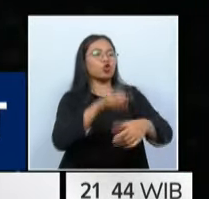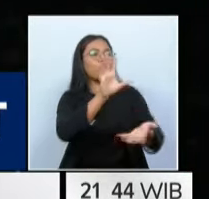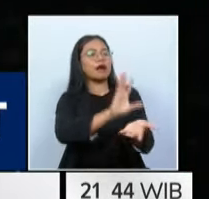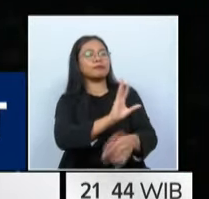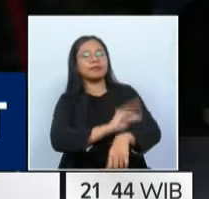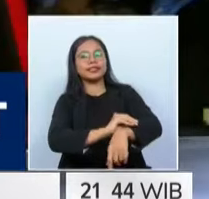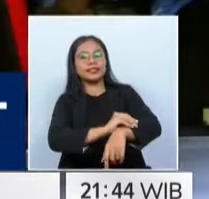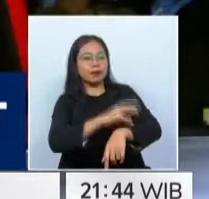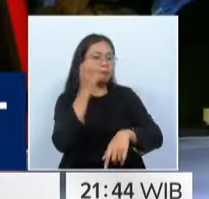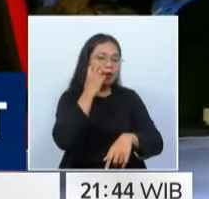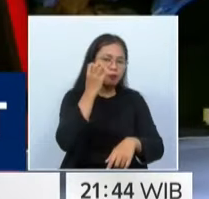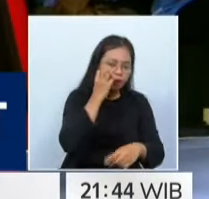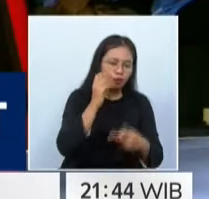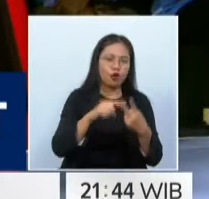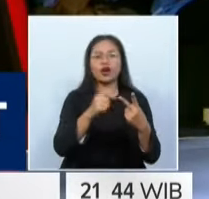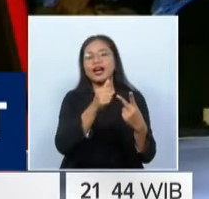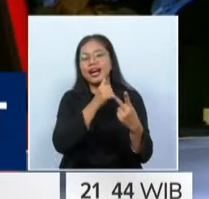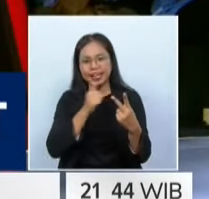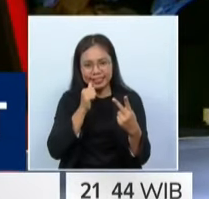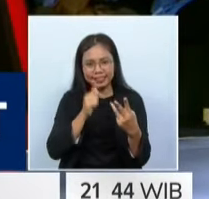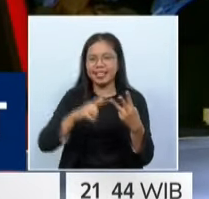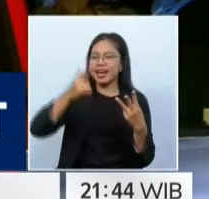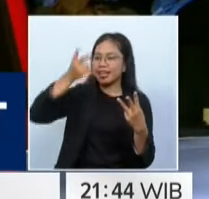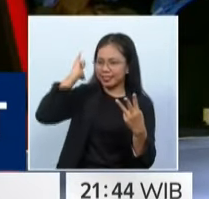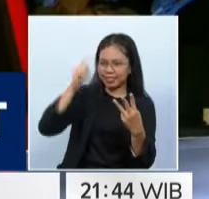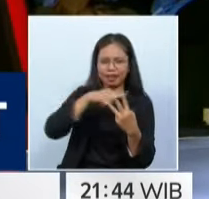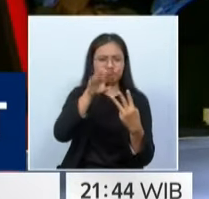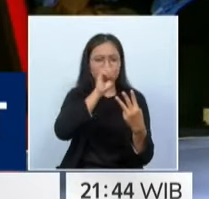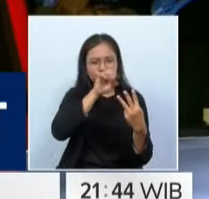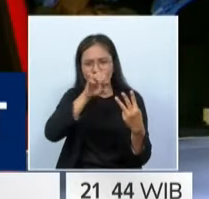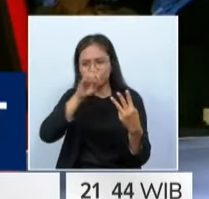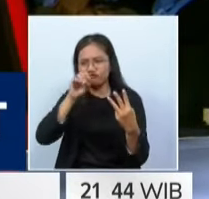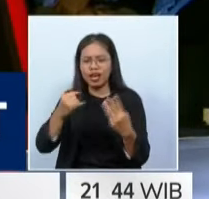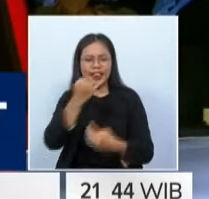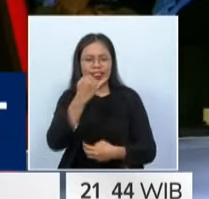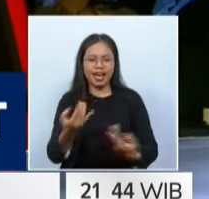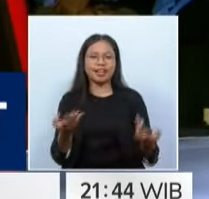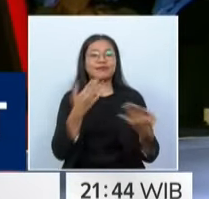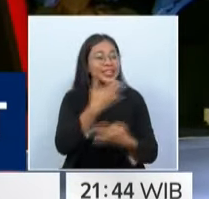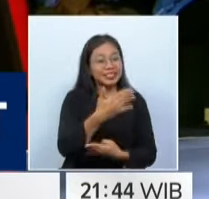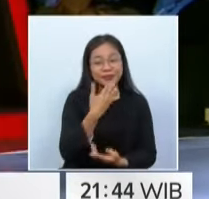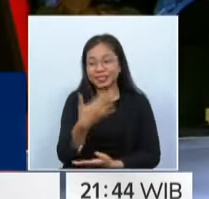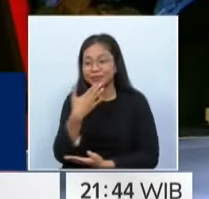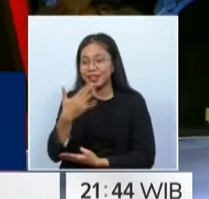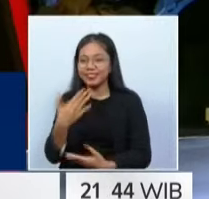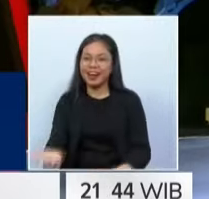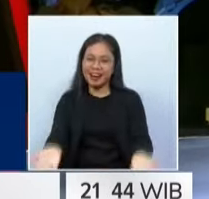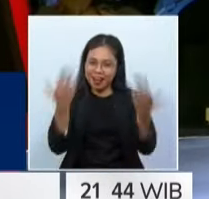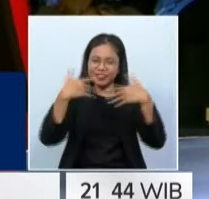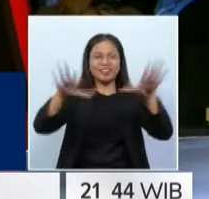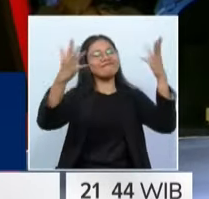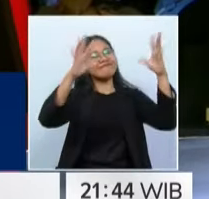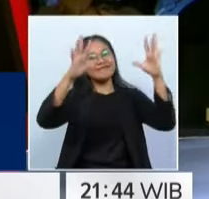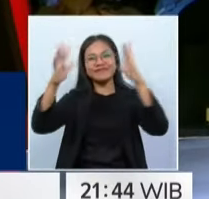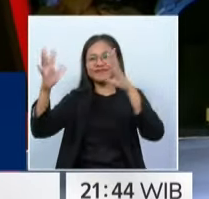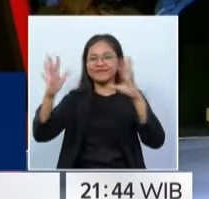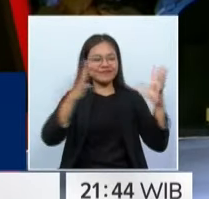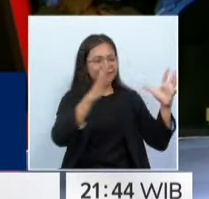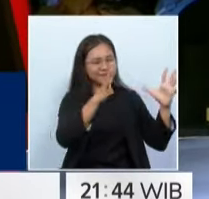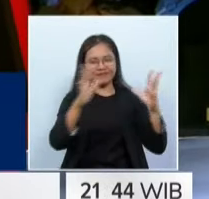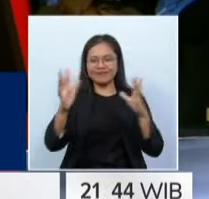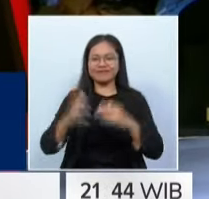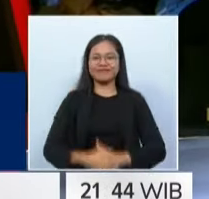teraakow sudahemberikaningat at perataan penutnya untuk malam hari ini dan kita berikanpresias kepadaalon presiden